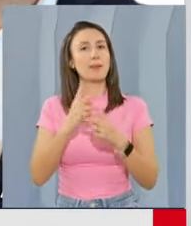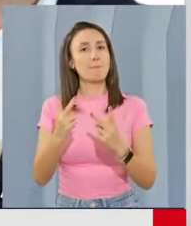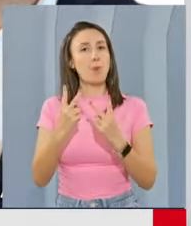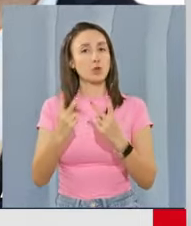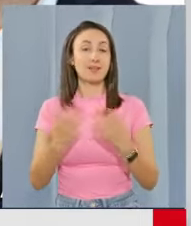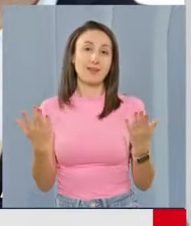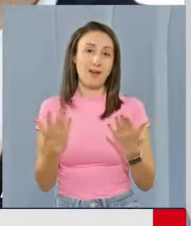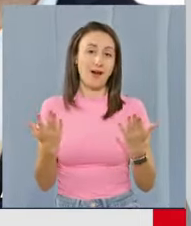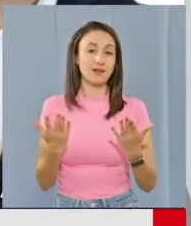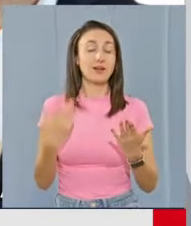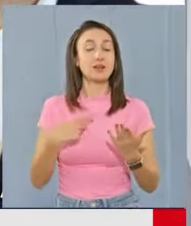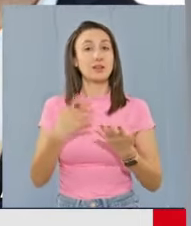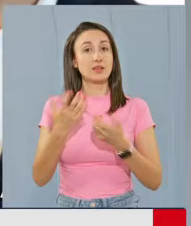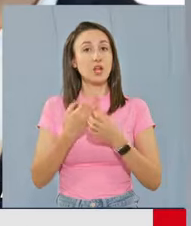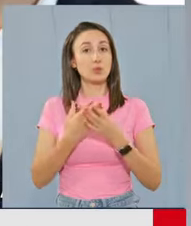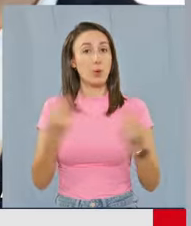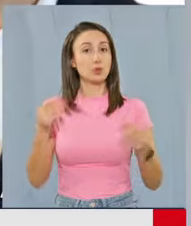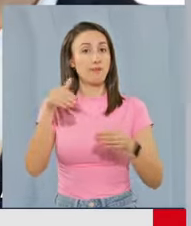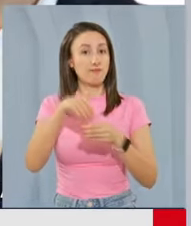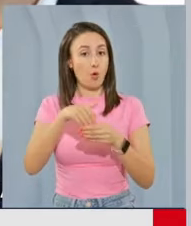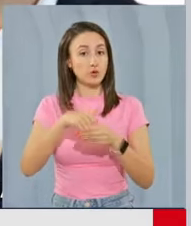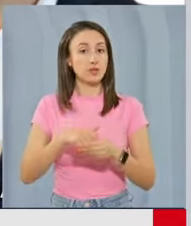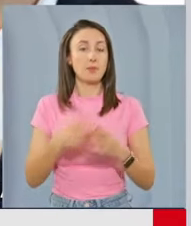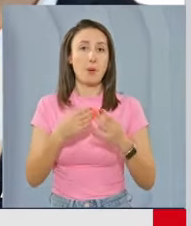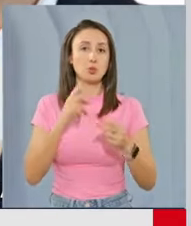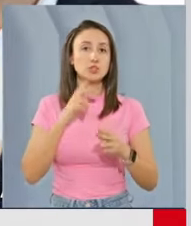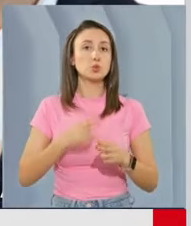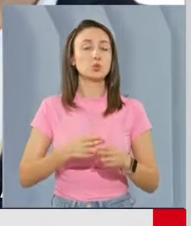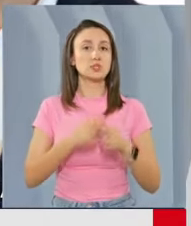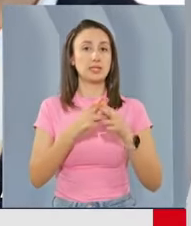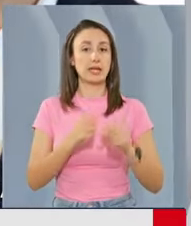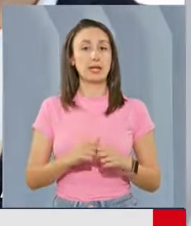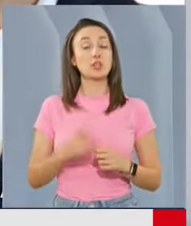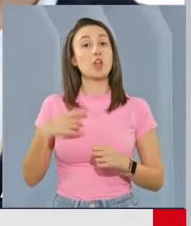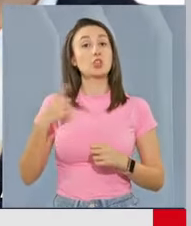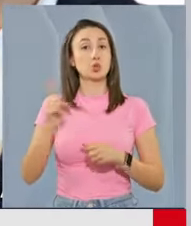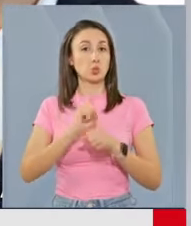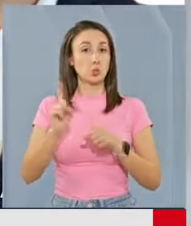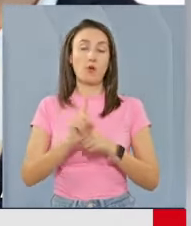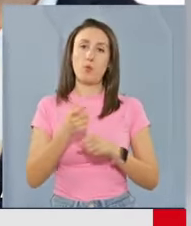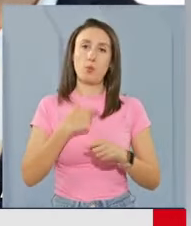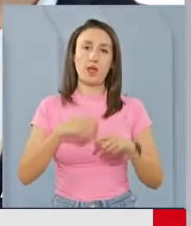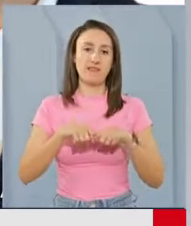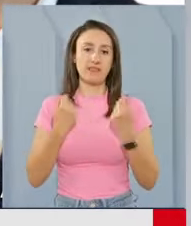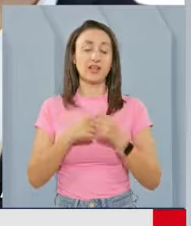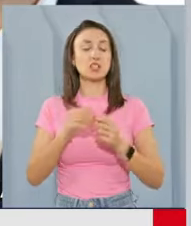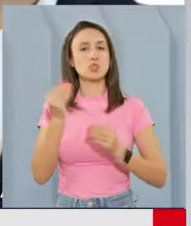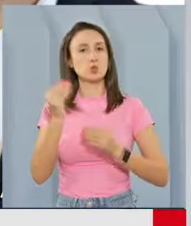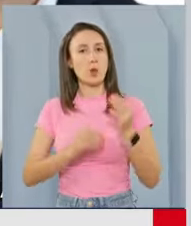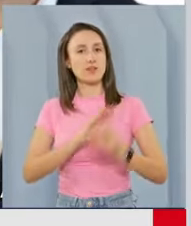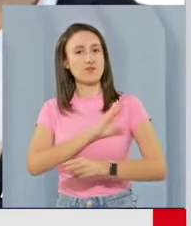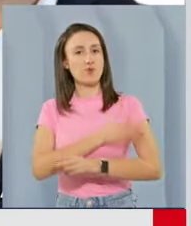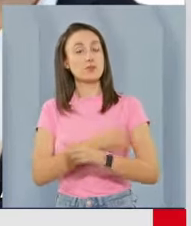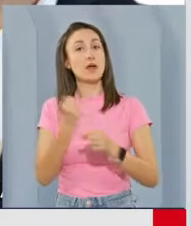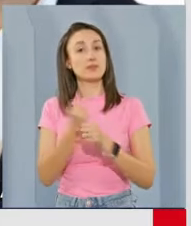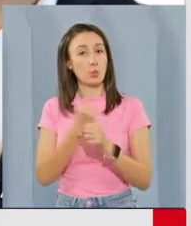care Iată atrage din ce în ce mai mult voturi mai multă susținere Iar acest lucru ar putea afecta situația forței de muncă la nivel